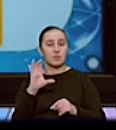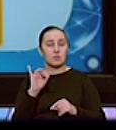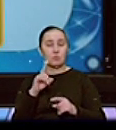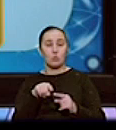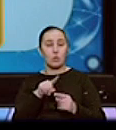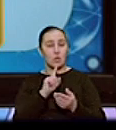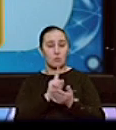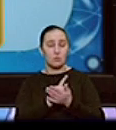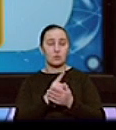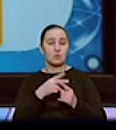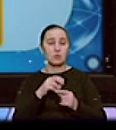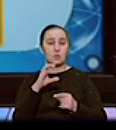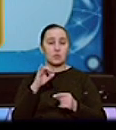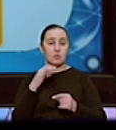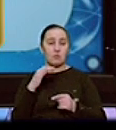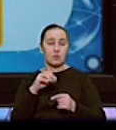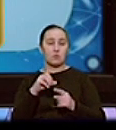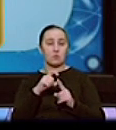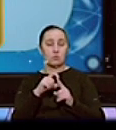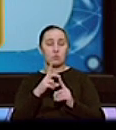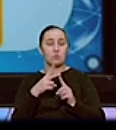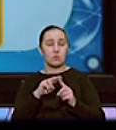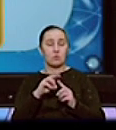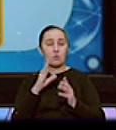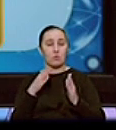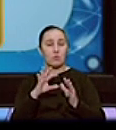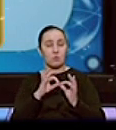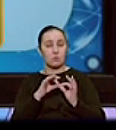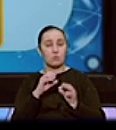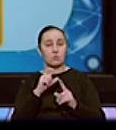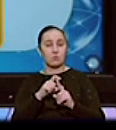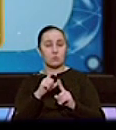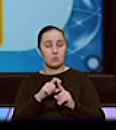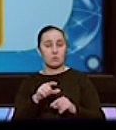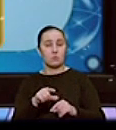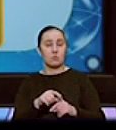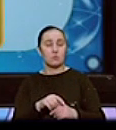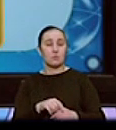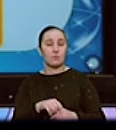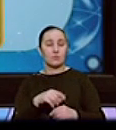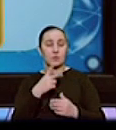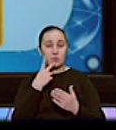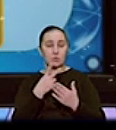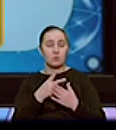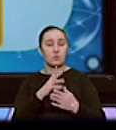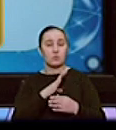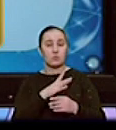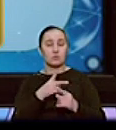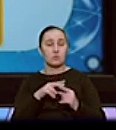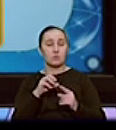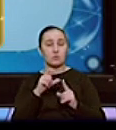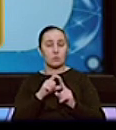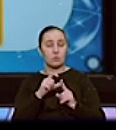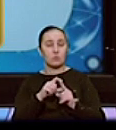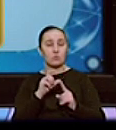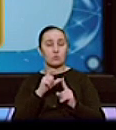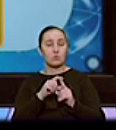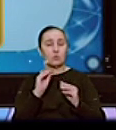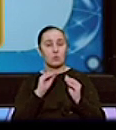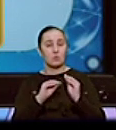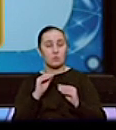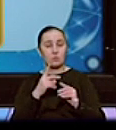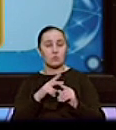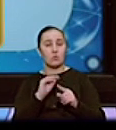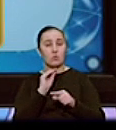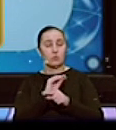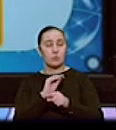Mevasiz bu albatta sifat so'z turkumiga oid bo'lgan so'zlar. Ko'rdingizmi? So'zlarga so'z